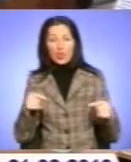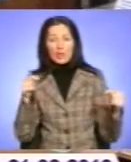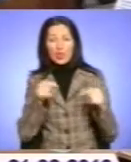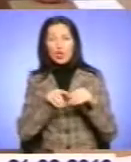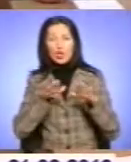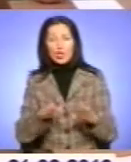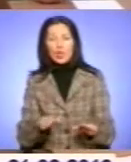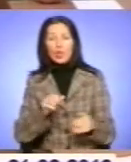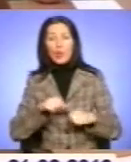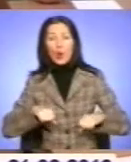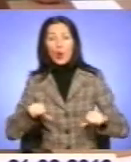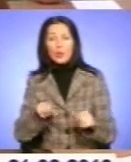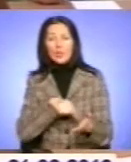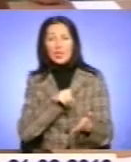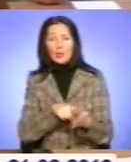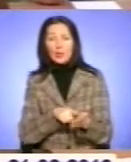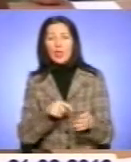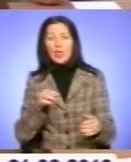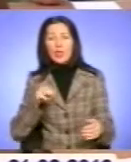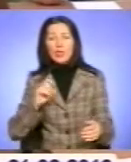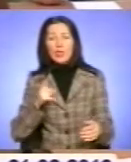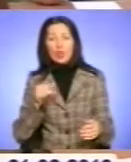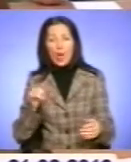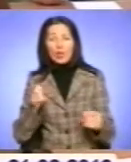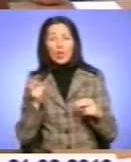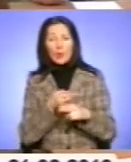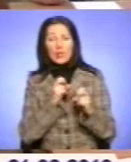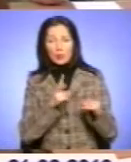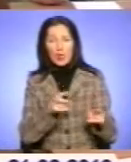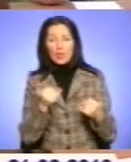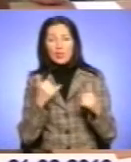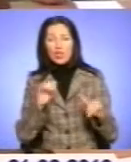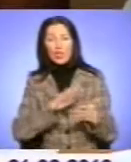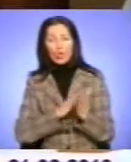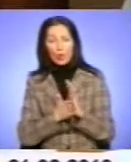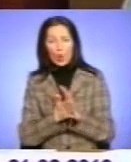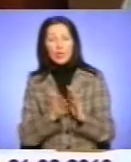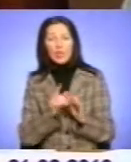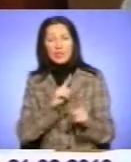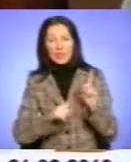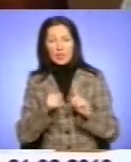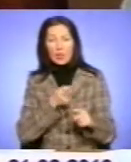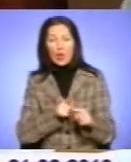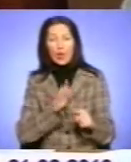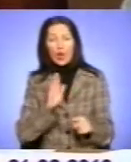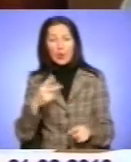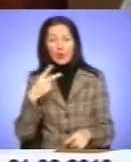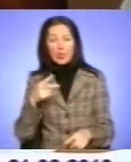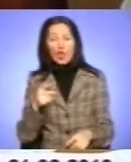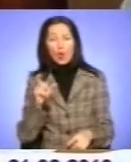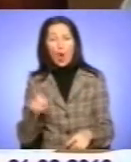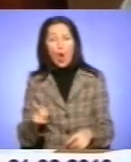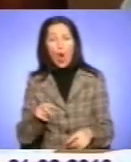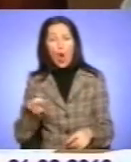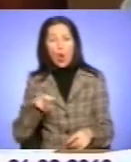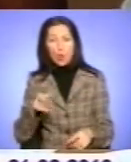питань техногенно-екологічної безпеки та надзвичайних ситуацій, чергове засідання якої відбулося 20 лютого, затвердили